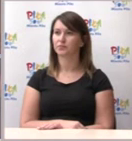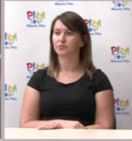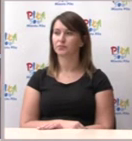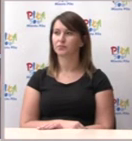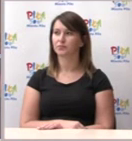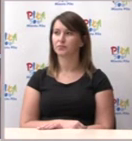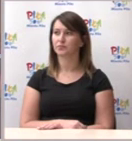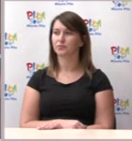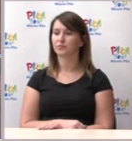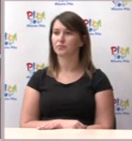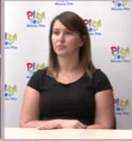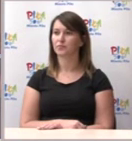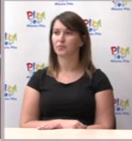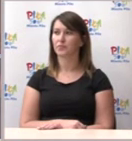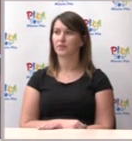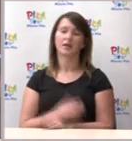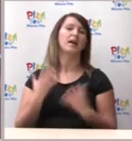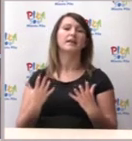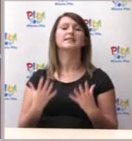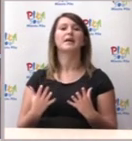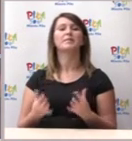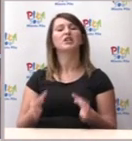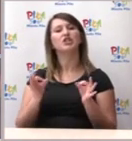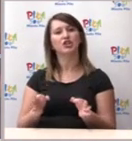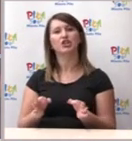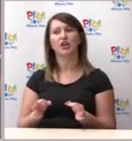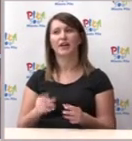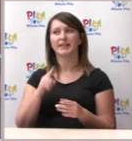pilskim organizacjom pozarządowym, które